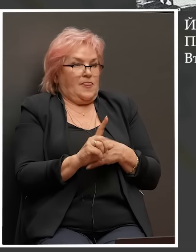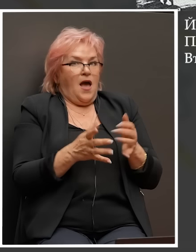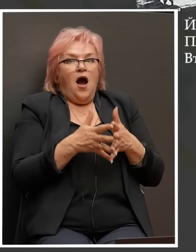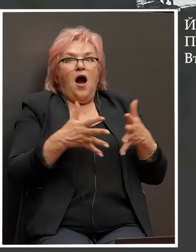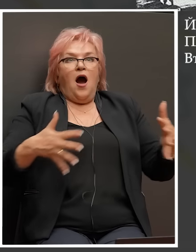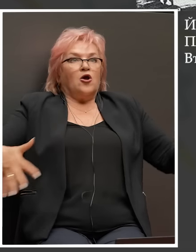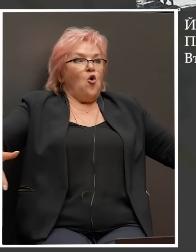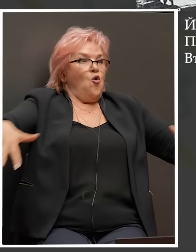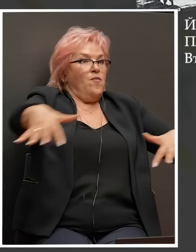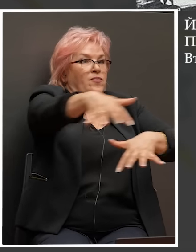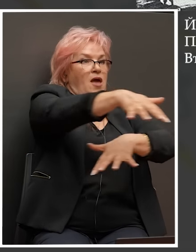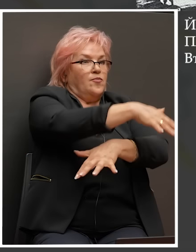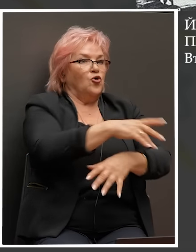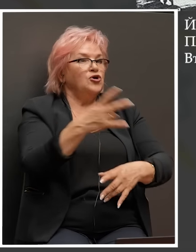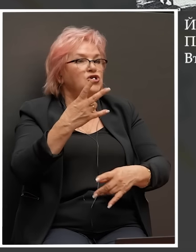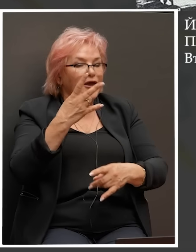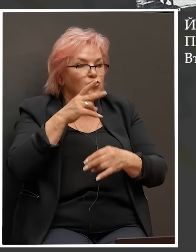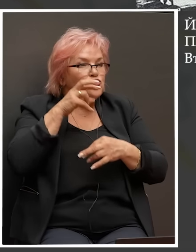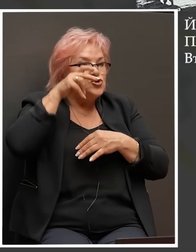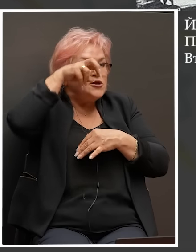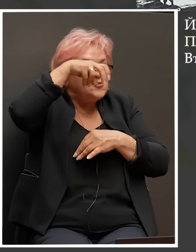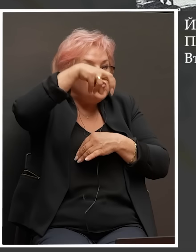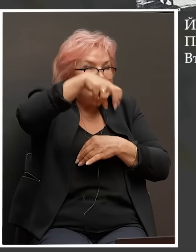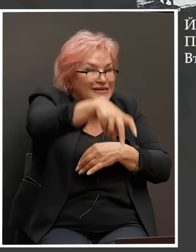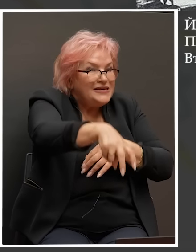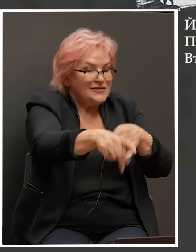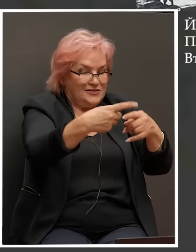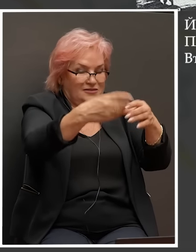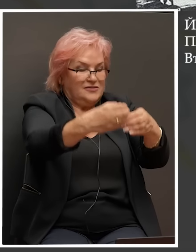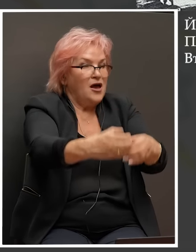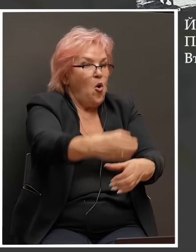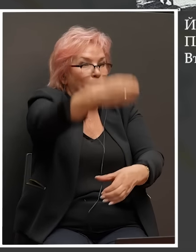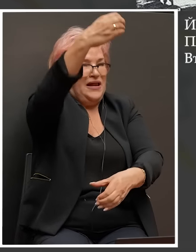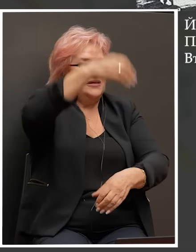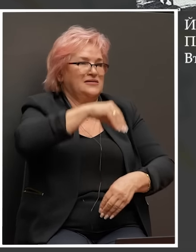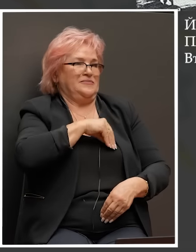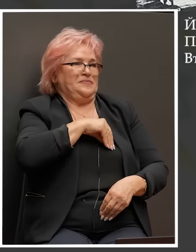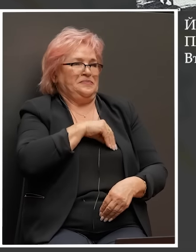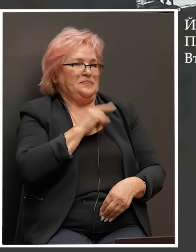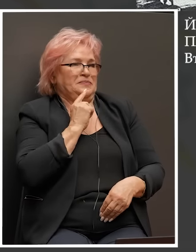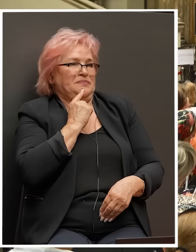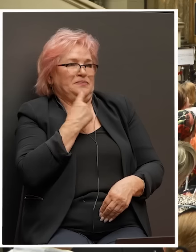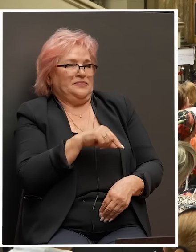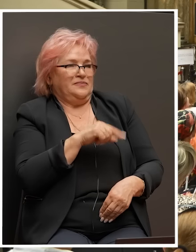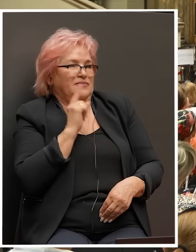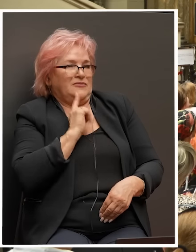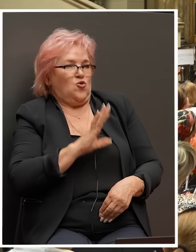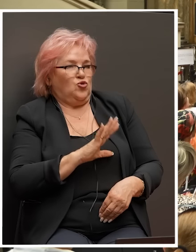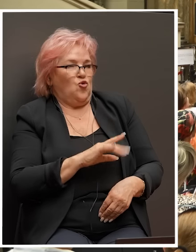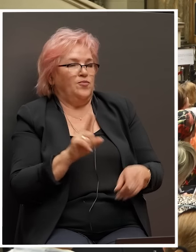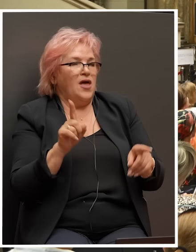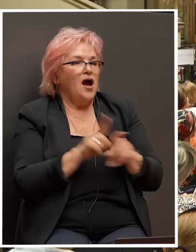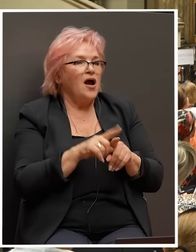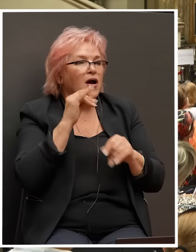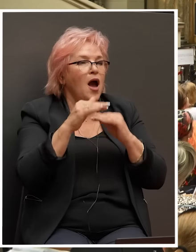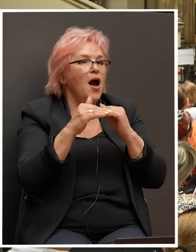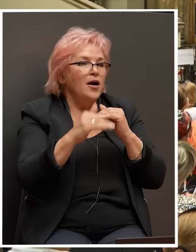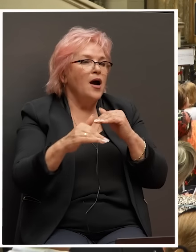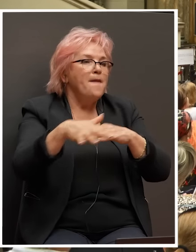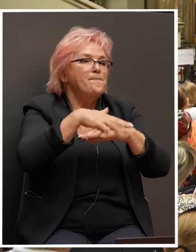огромную площадь. И к обелиску вам надо спуститься. Это психологически некомфортно. Это как выйти на